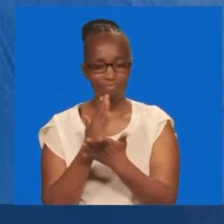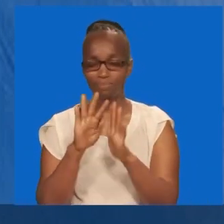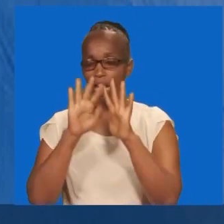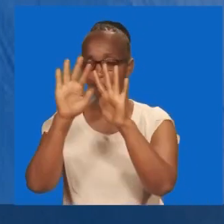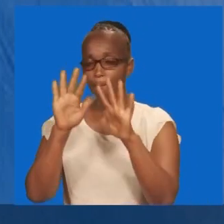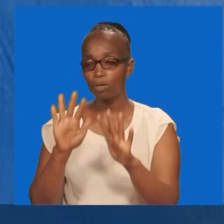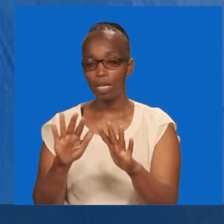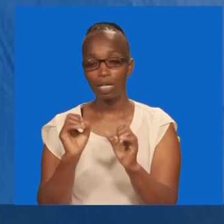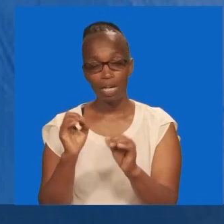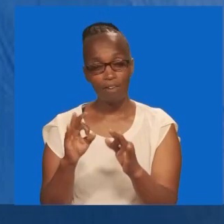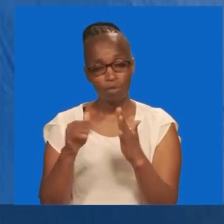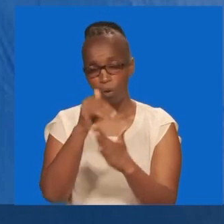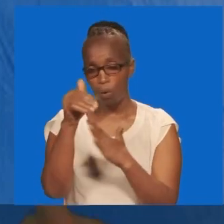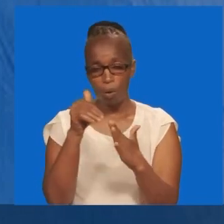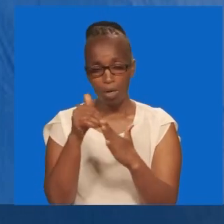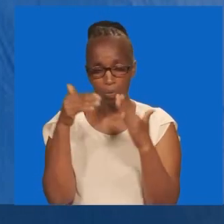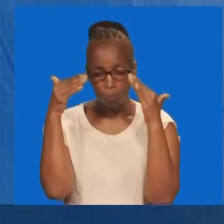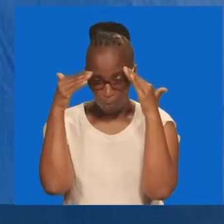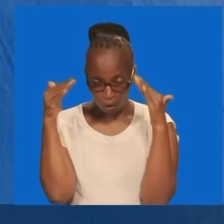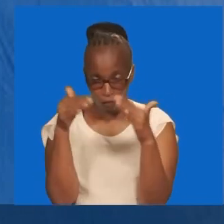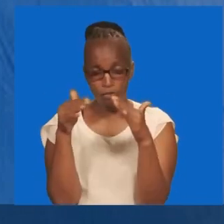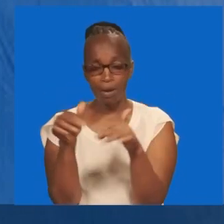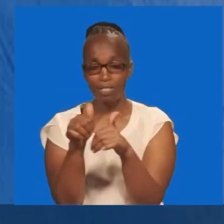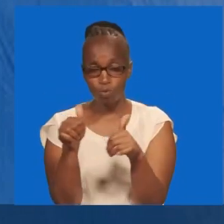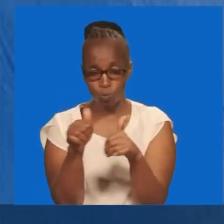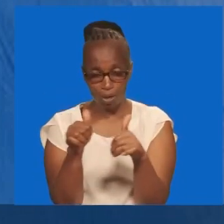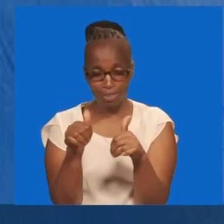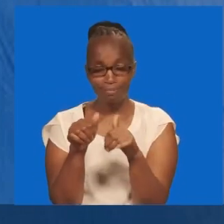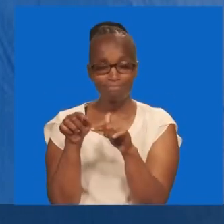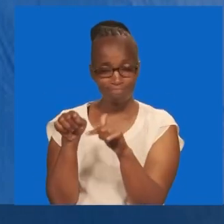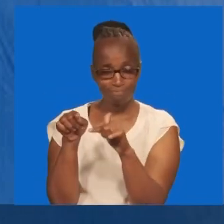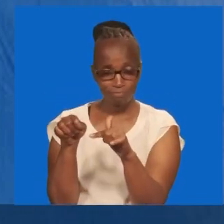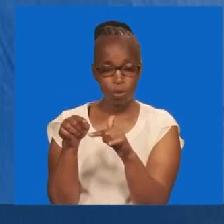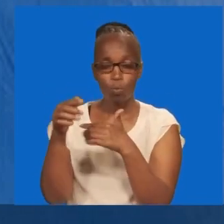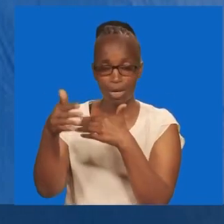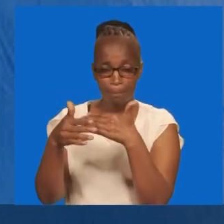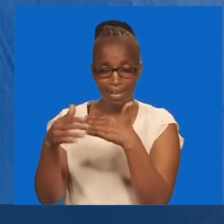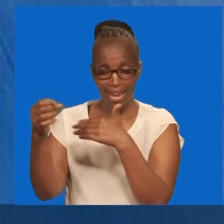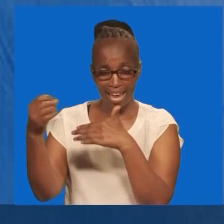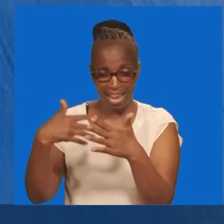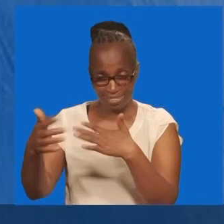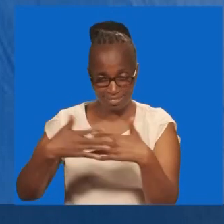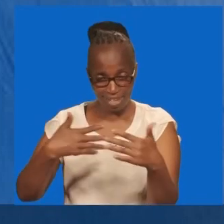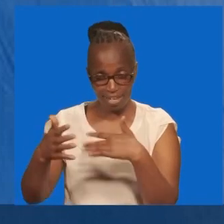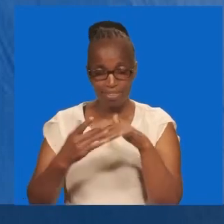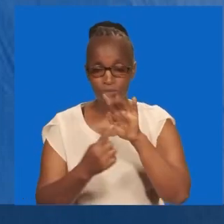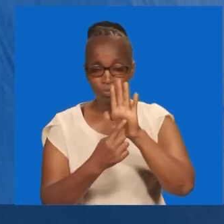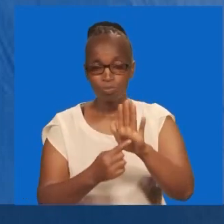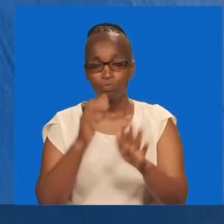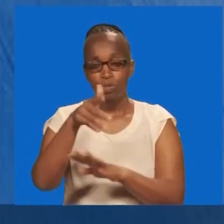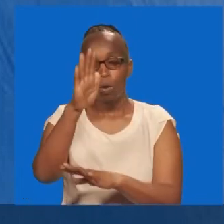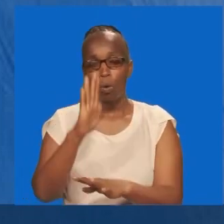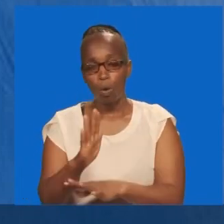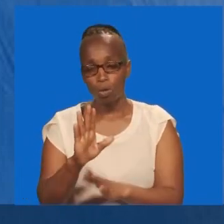Upendo ni jambo la maana sana. Na tunapozingatia hali hii ya upendo, ni ishara tosha ya kwamba